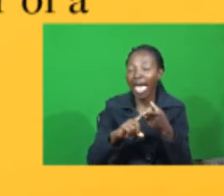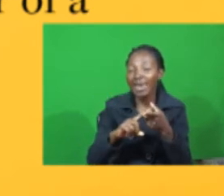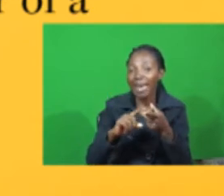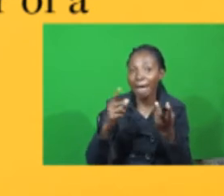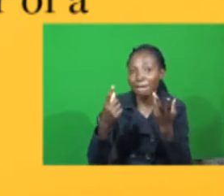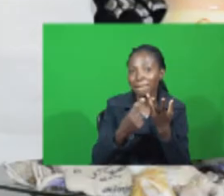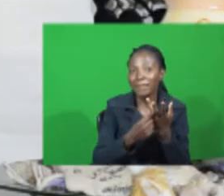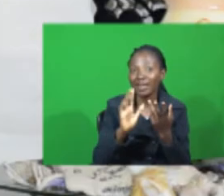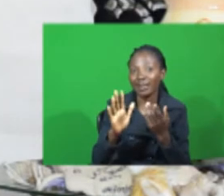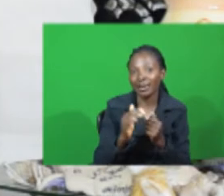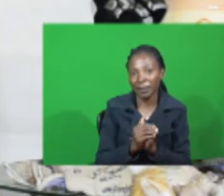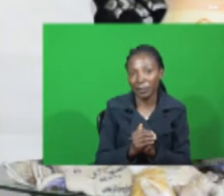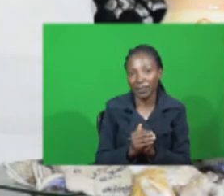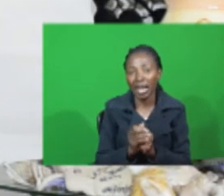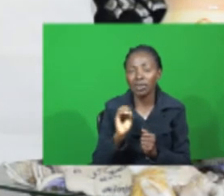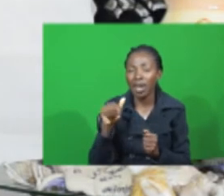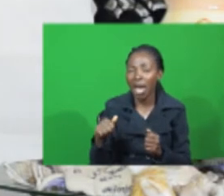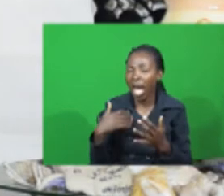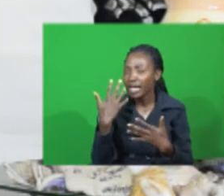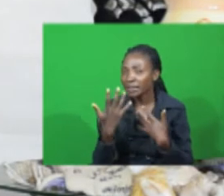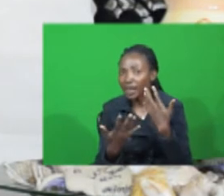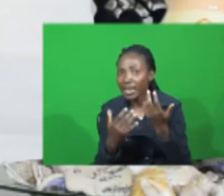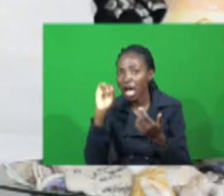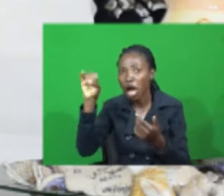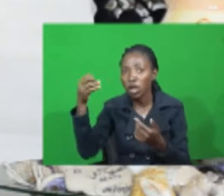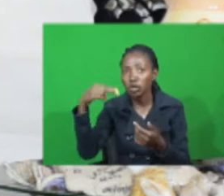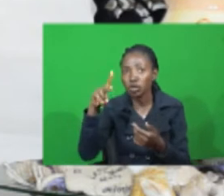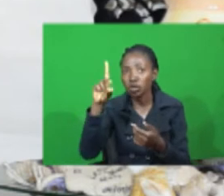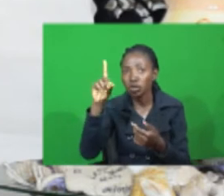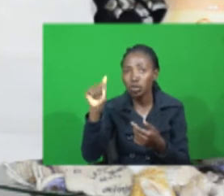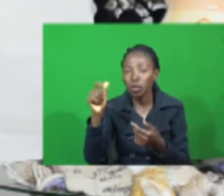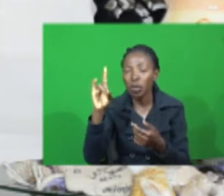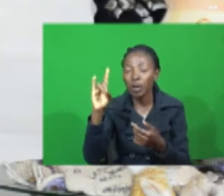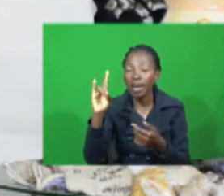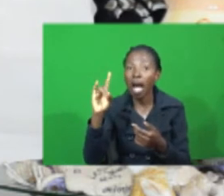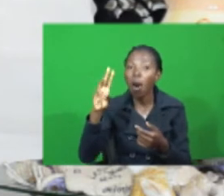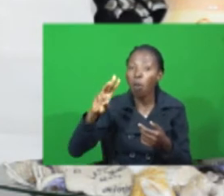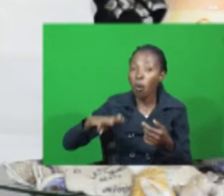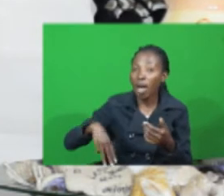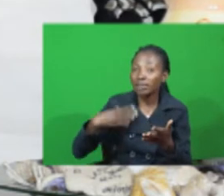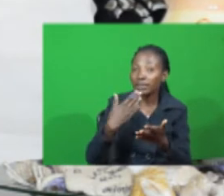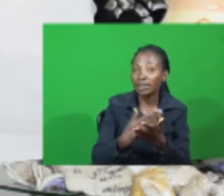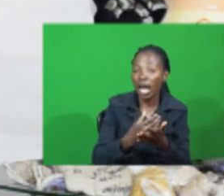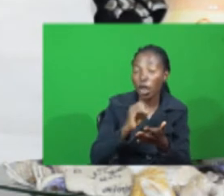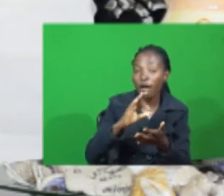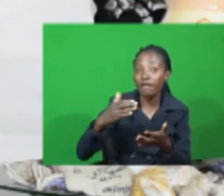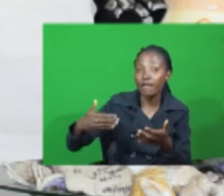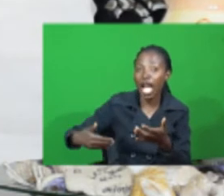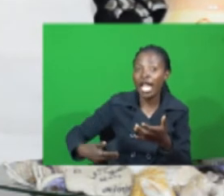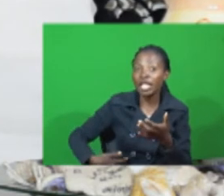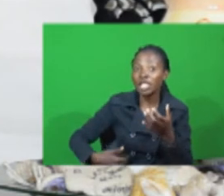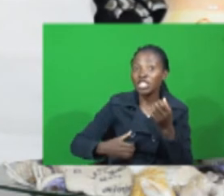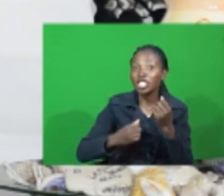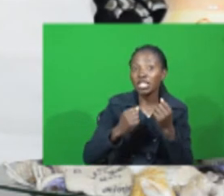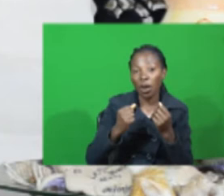kwaari. Juda arikutsanangudzwa neBible aive mwana waJacob kana kuti mwana waIsraeri.